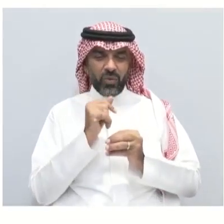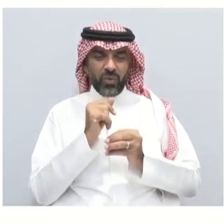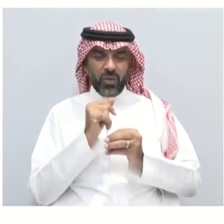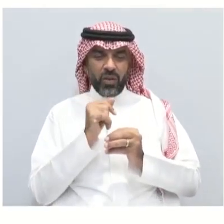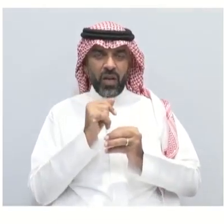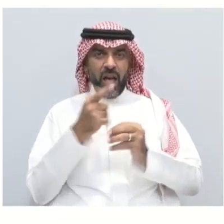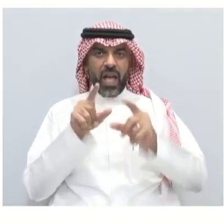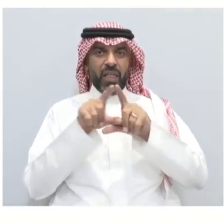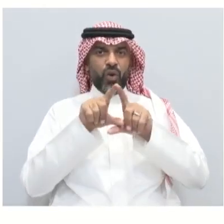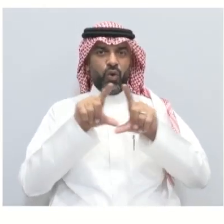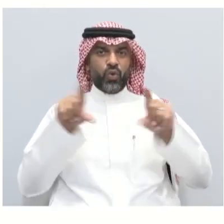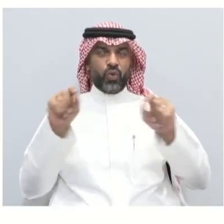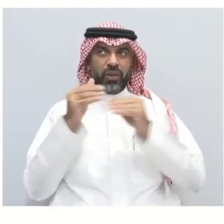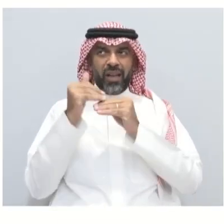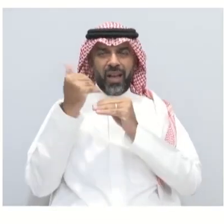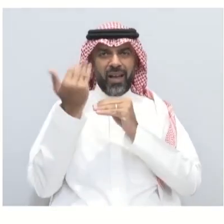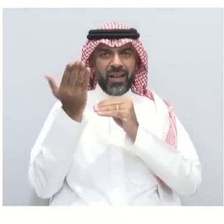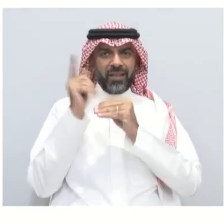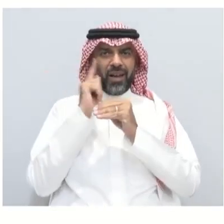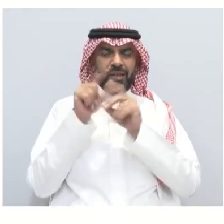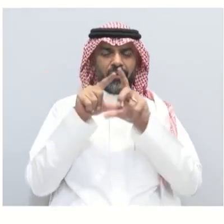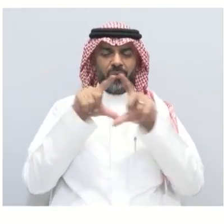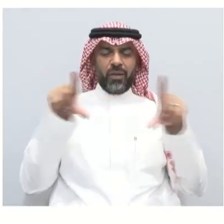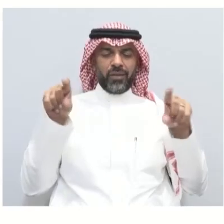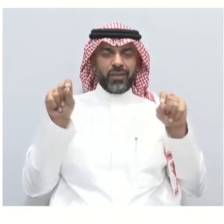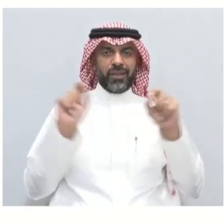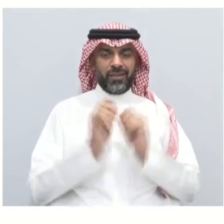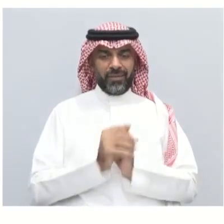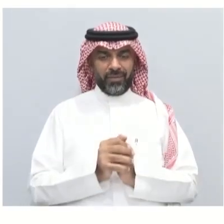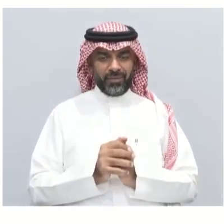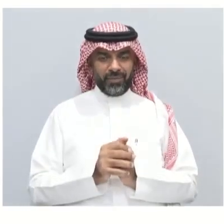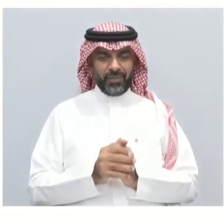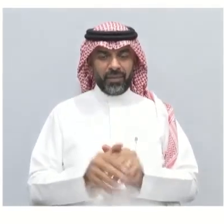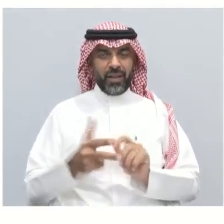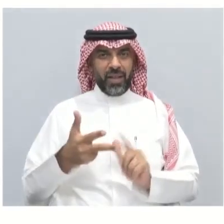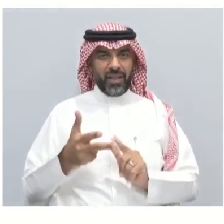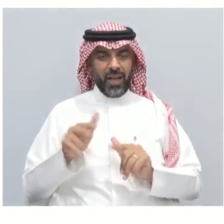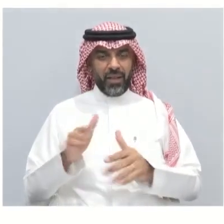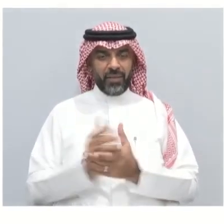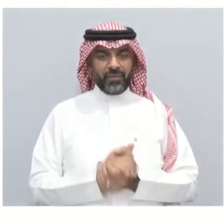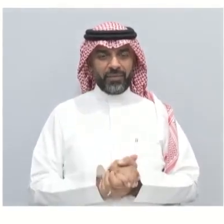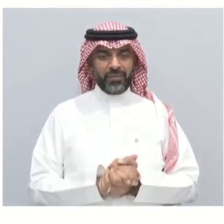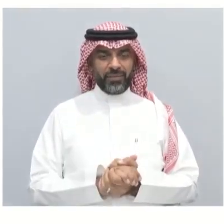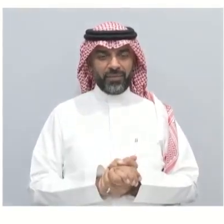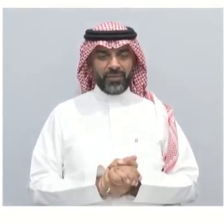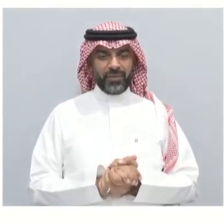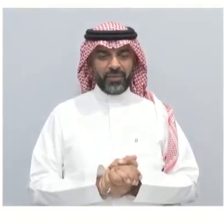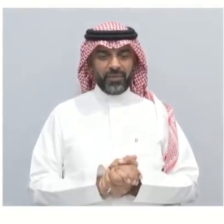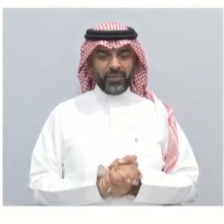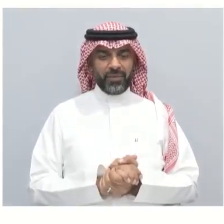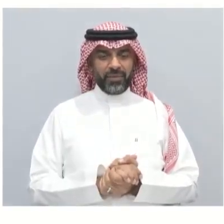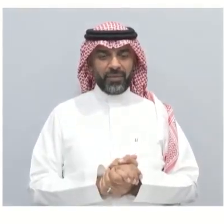للون بالاضافه ان قمنا باستخدام حدود خارجيه طيب الشكل الثالث اي التنسيقات